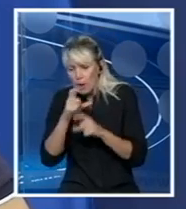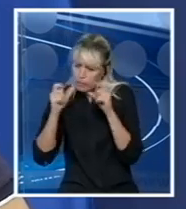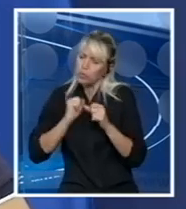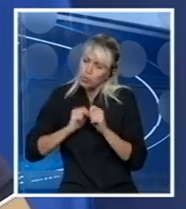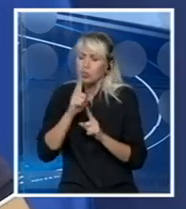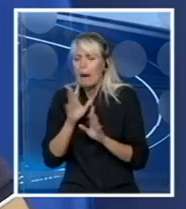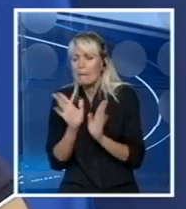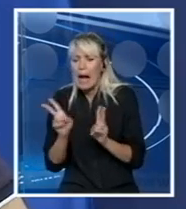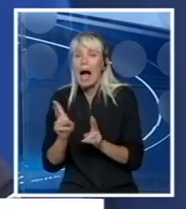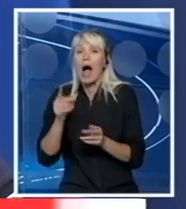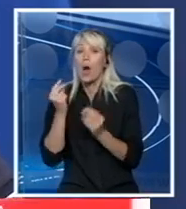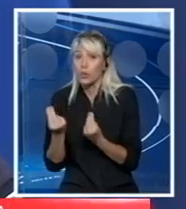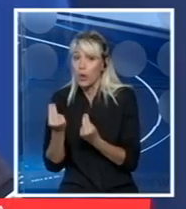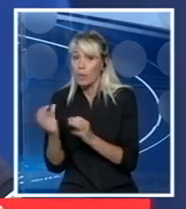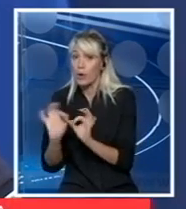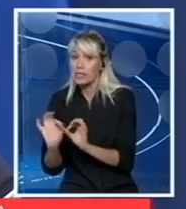da neko je posebno